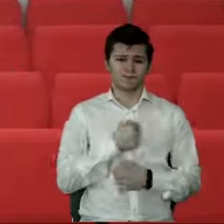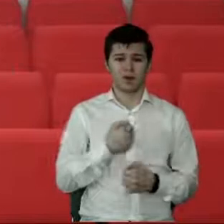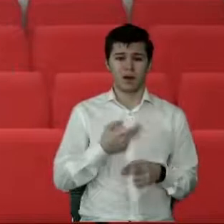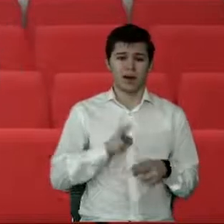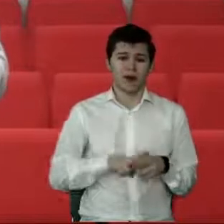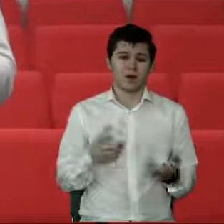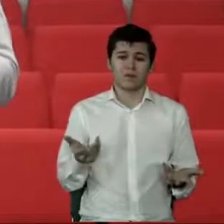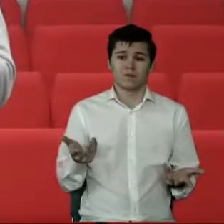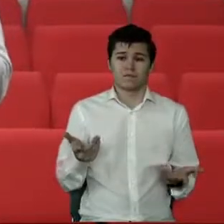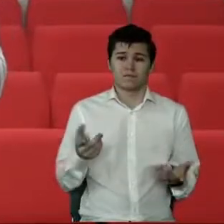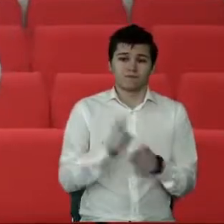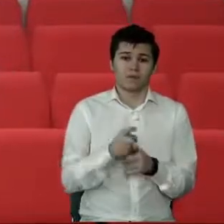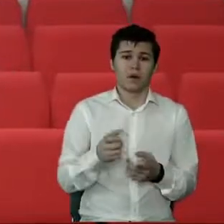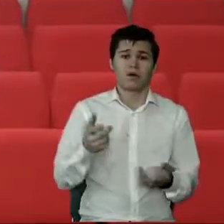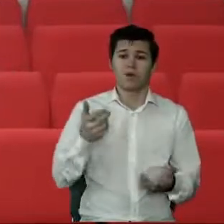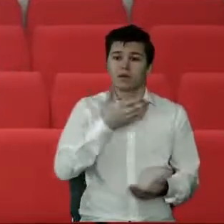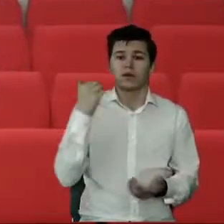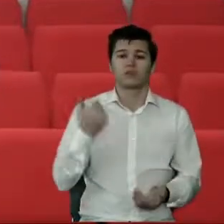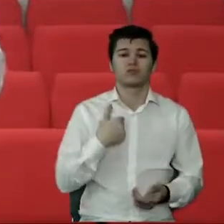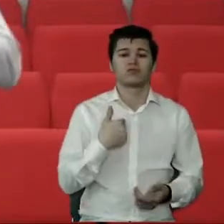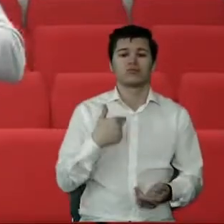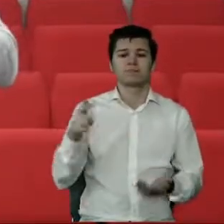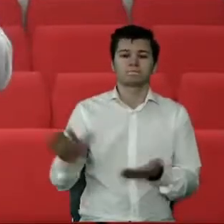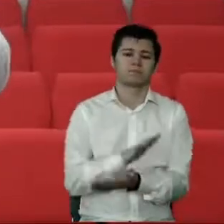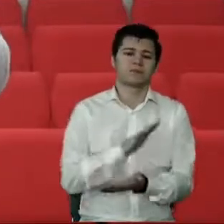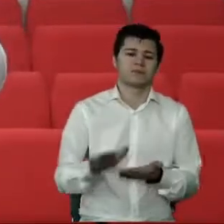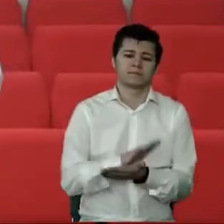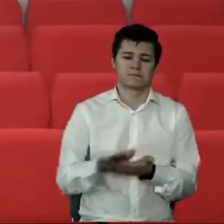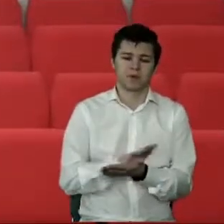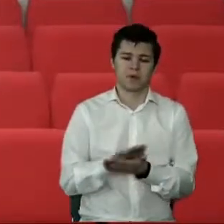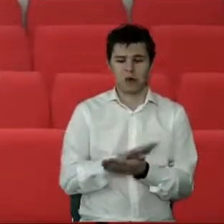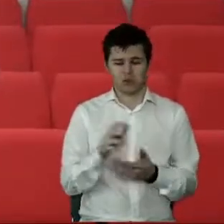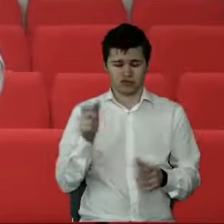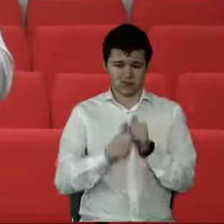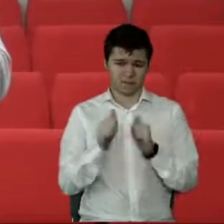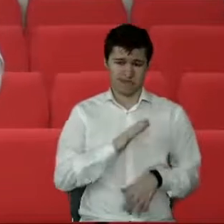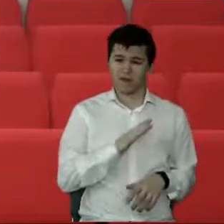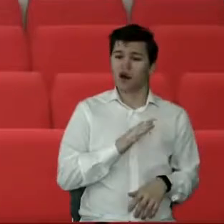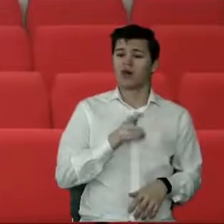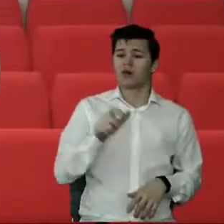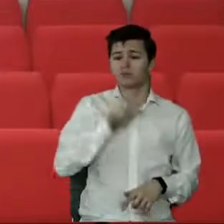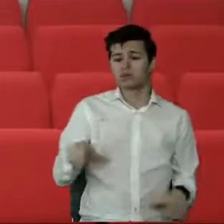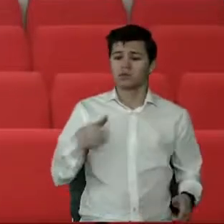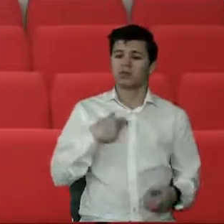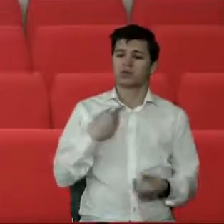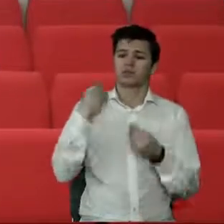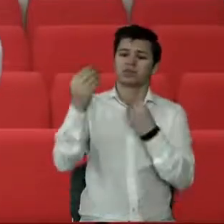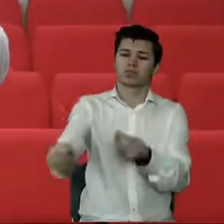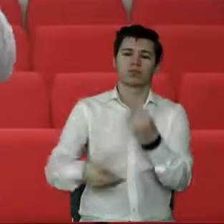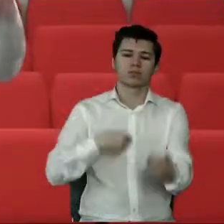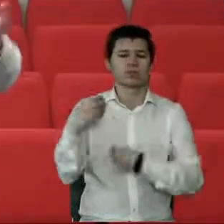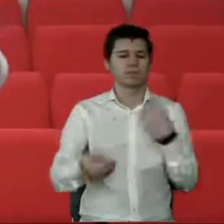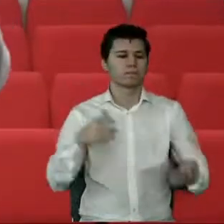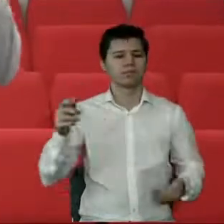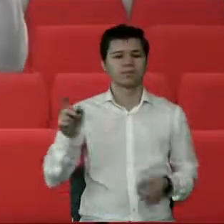это не милостыня какая-то, не благотворительность, это не какие-то реабилитационные центры, это не ожидание каких-то чудес от нас, что мы будем